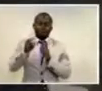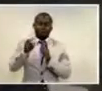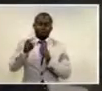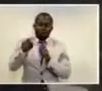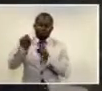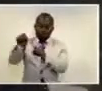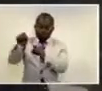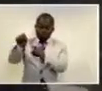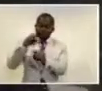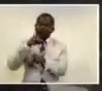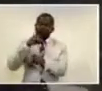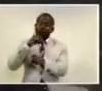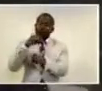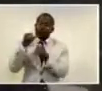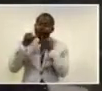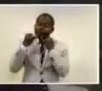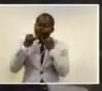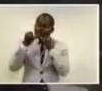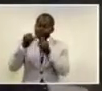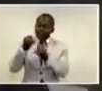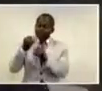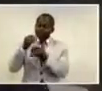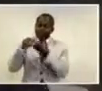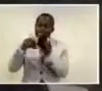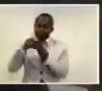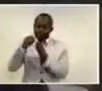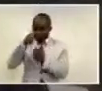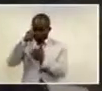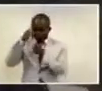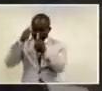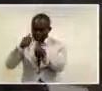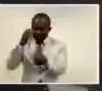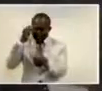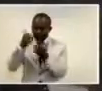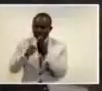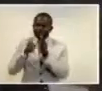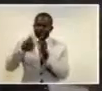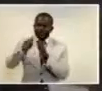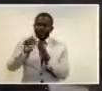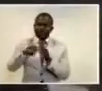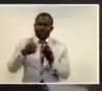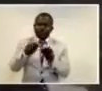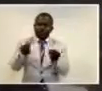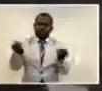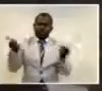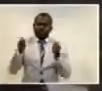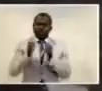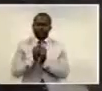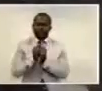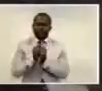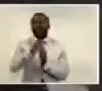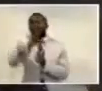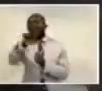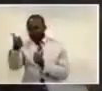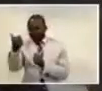uwo nguwo umubwire umuho umurongo akwiye gukurikiza kugira ngo ibibazo bye bikemuke